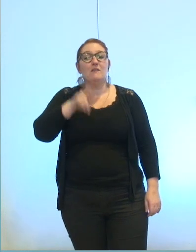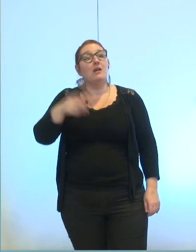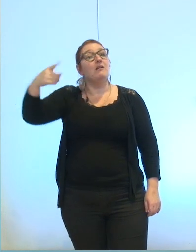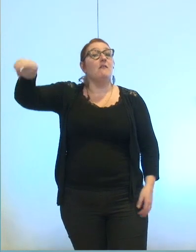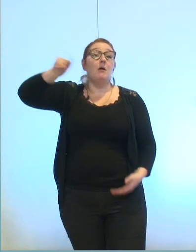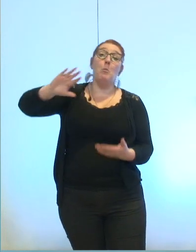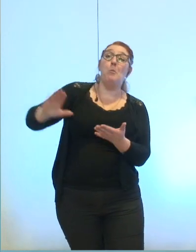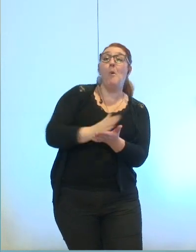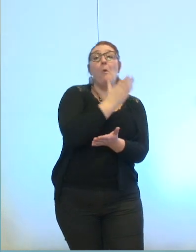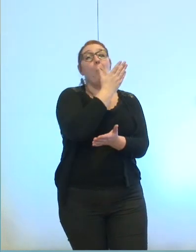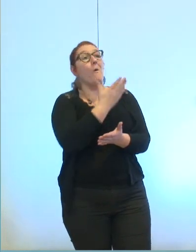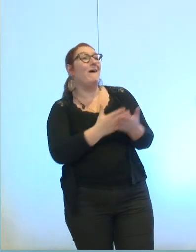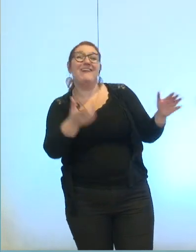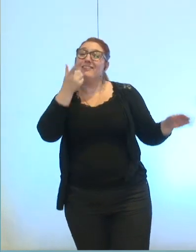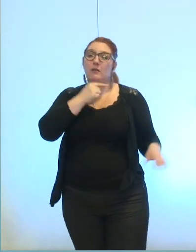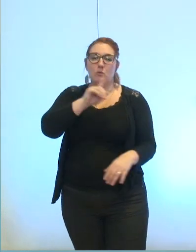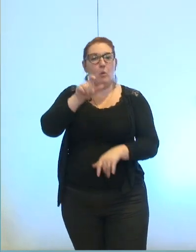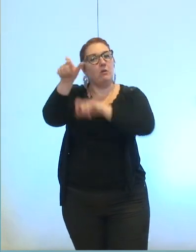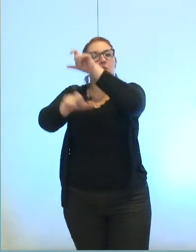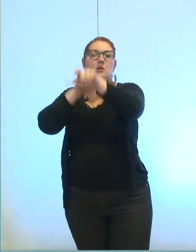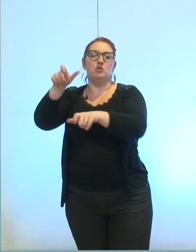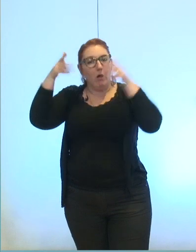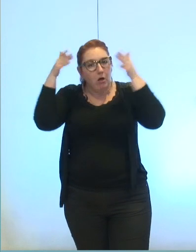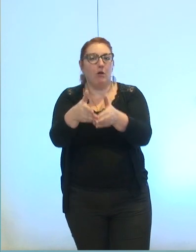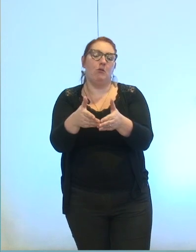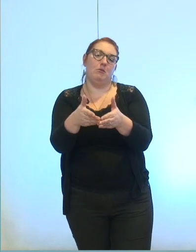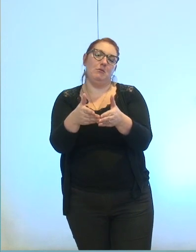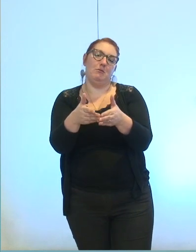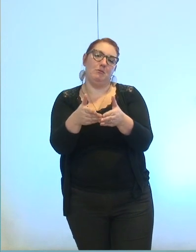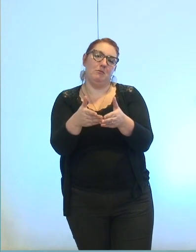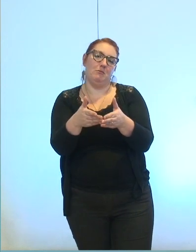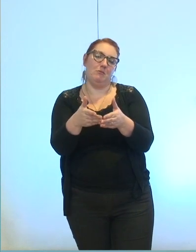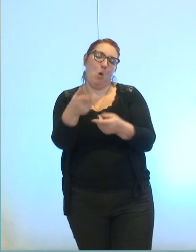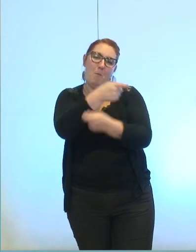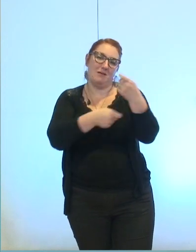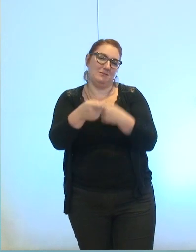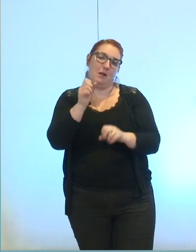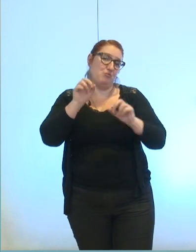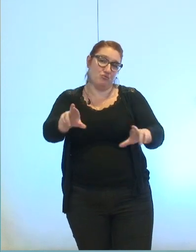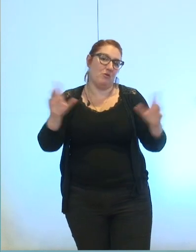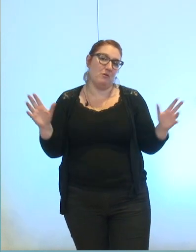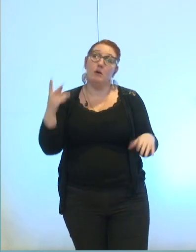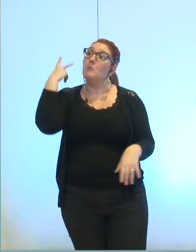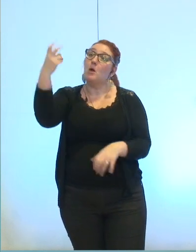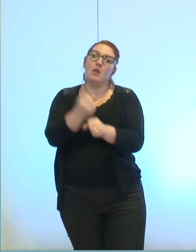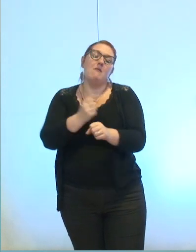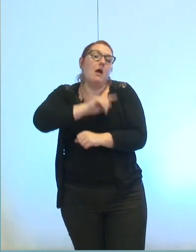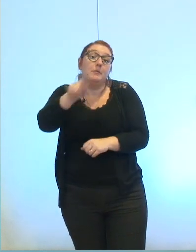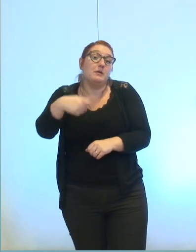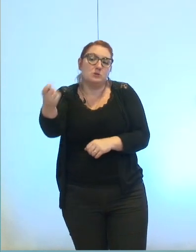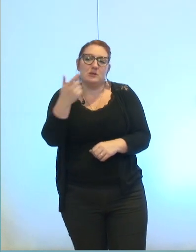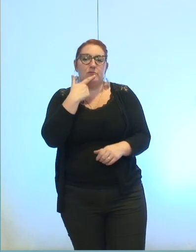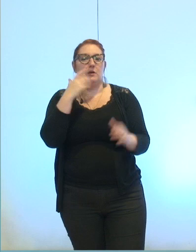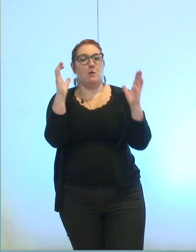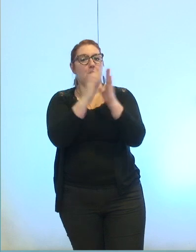on a affaire à des gens qui sont en général très axés évidemment sur leur logique commerciale c'est leur j donc nous ne voterons pas